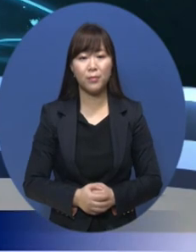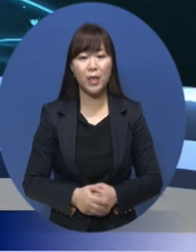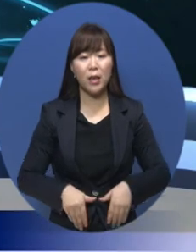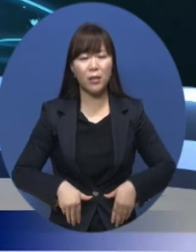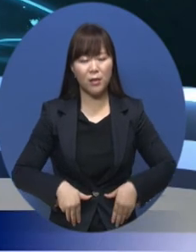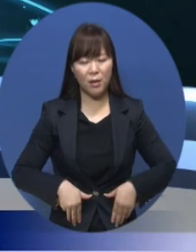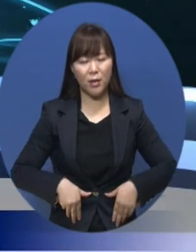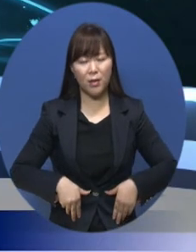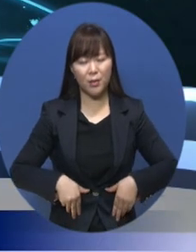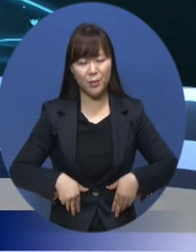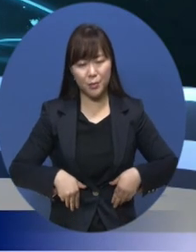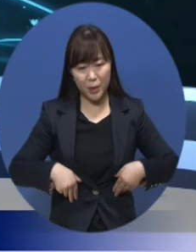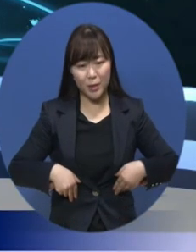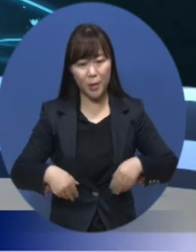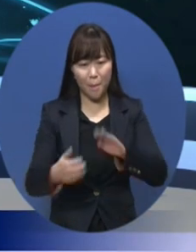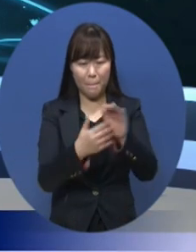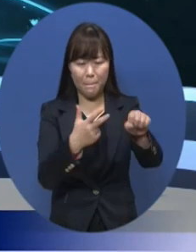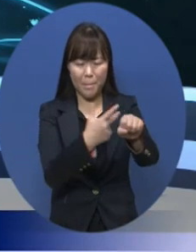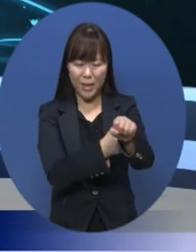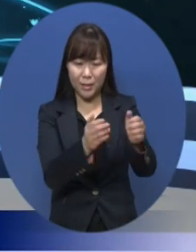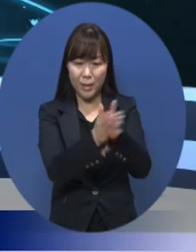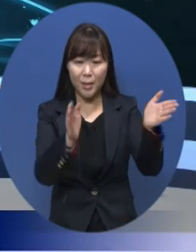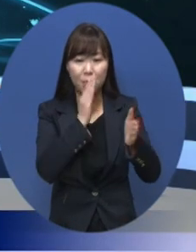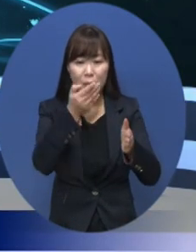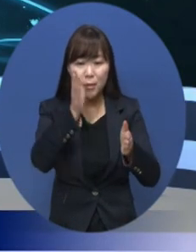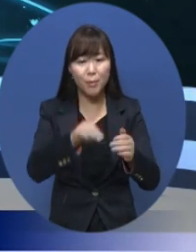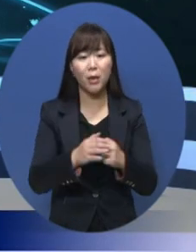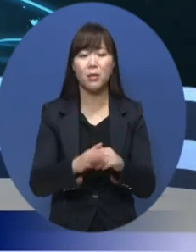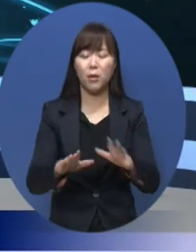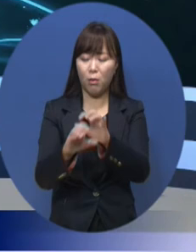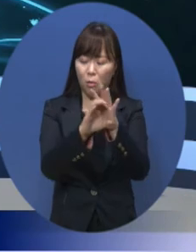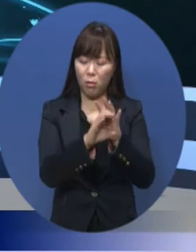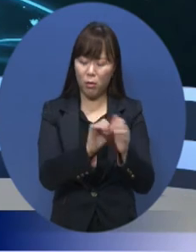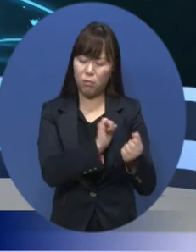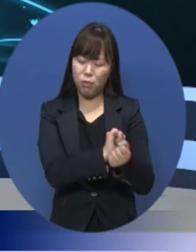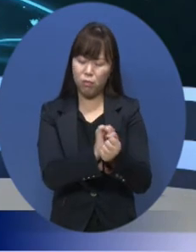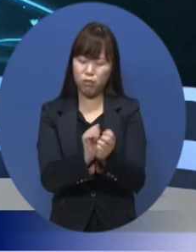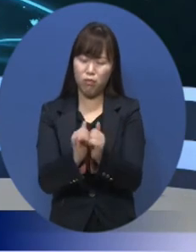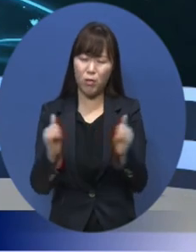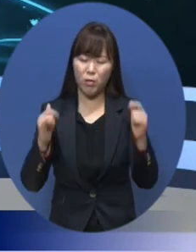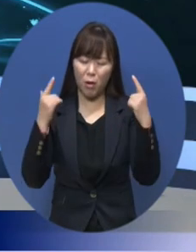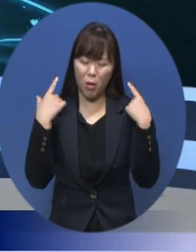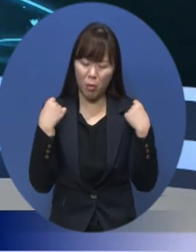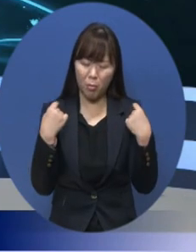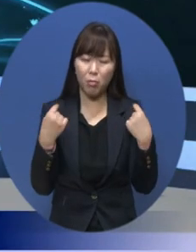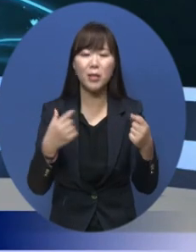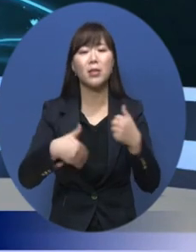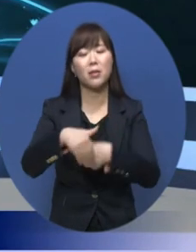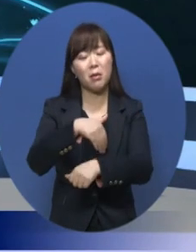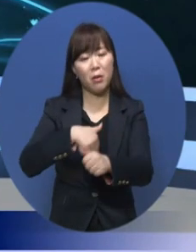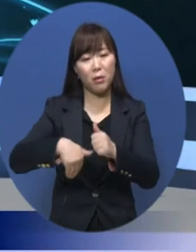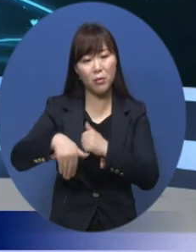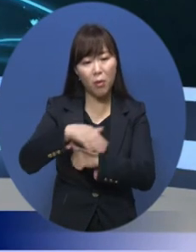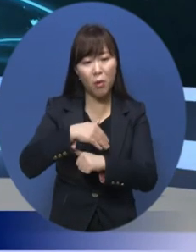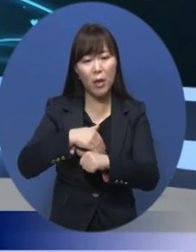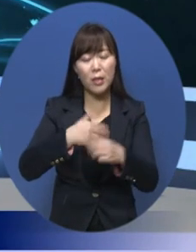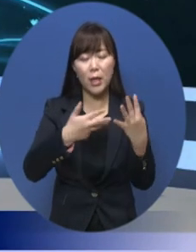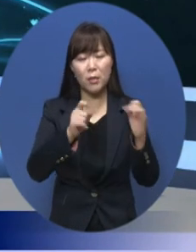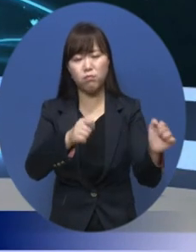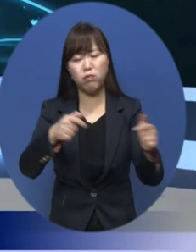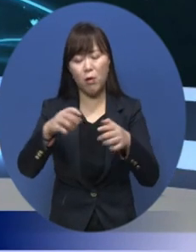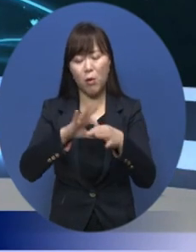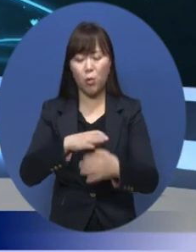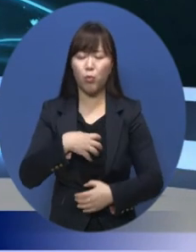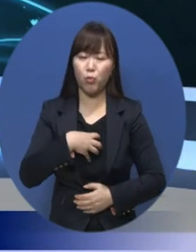따뜻한 봄이 찾아오며 백신 접종이 시작됐지만 코로나19 확진자 수가 줄어들 기미를 보이지 않으면서 4차 유행에